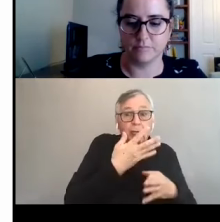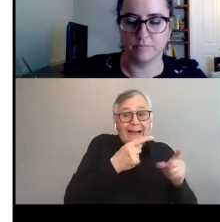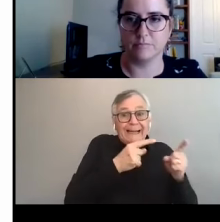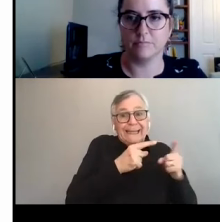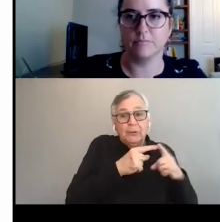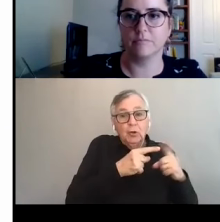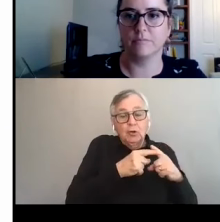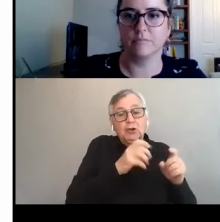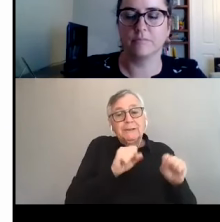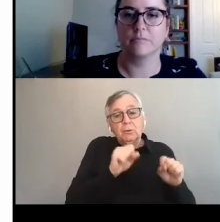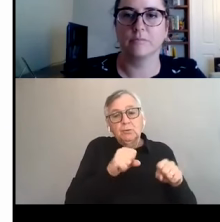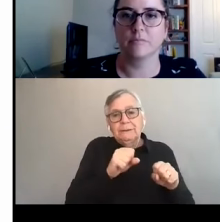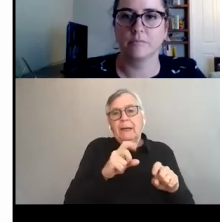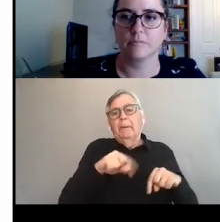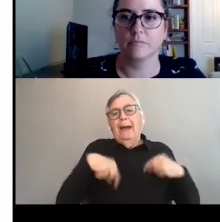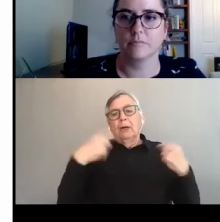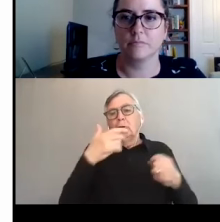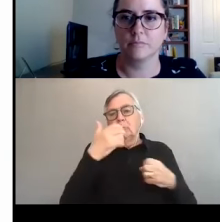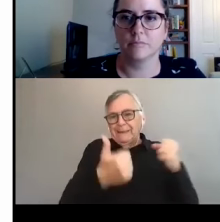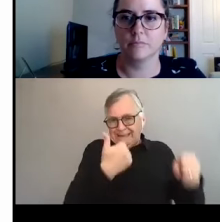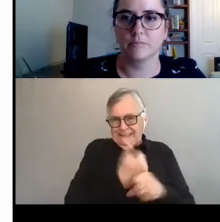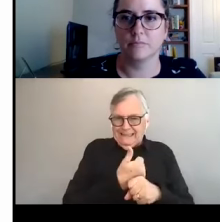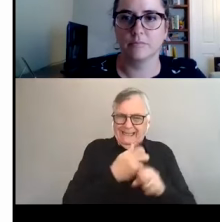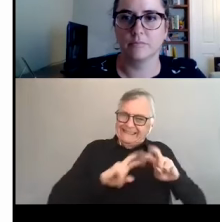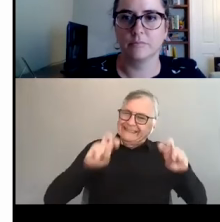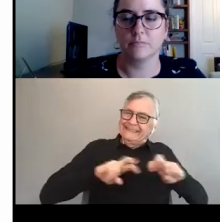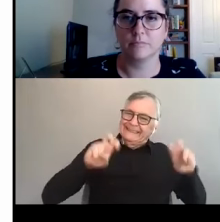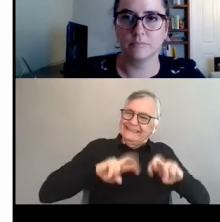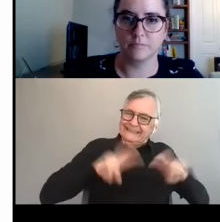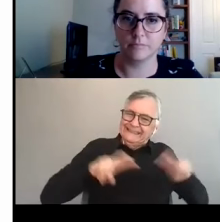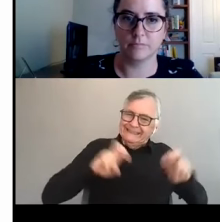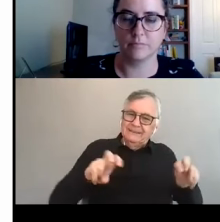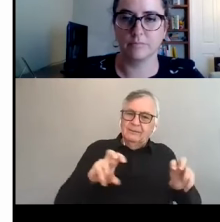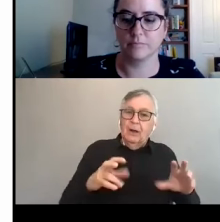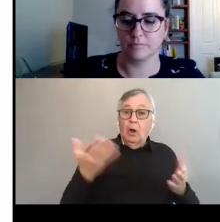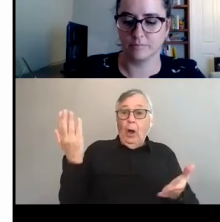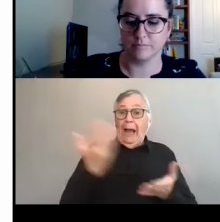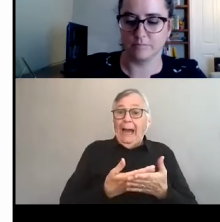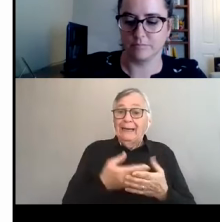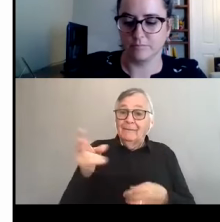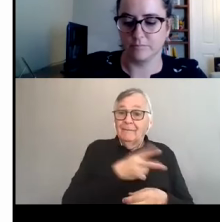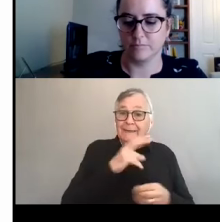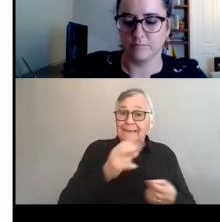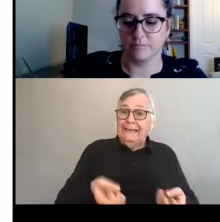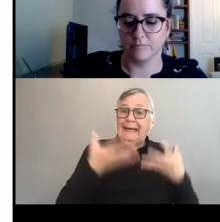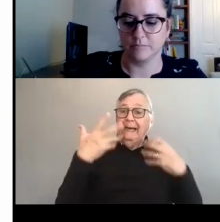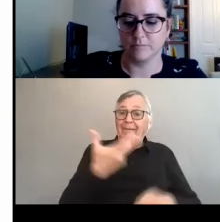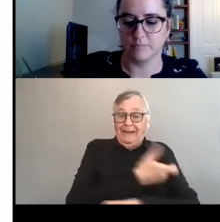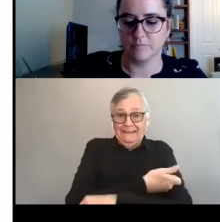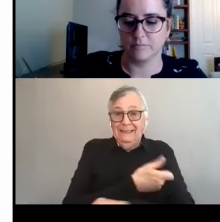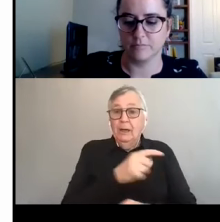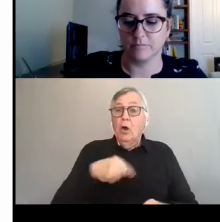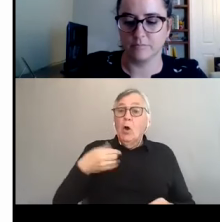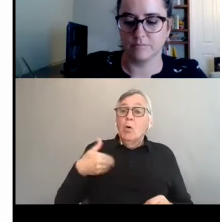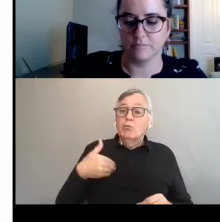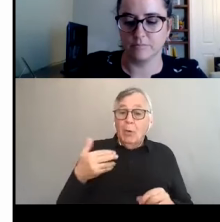faire attention, ça fait quand même 10 ans que les gens travaillent là-dessus. Donc, c'est pour ça qu'on est arrivé rapidement à créer un vaccin contre